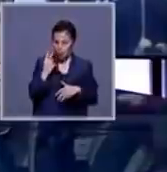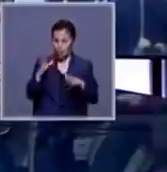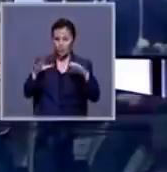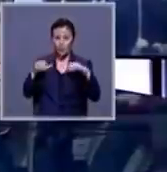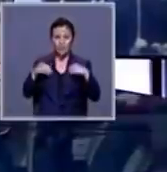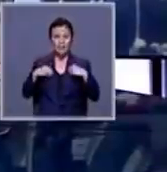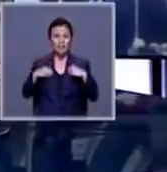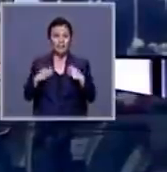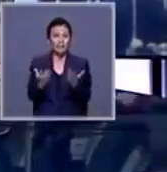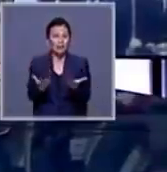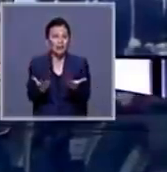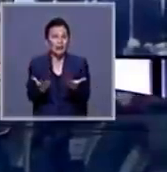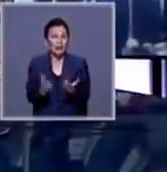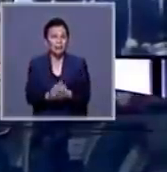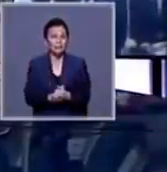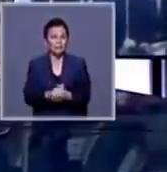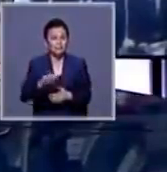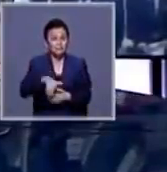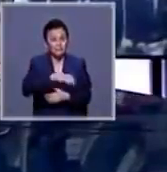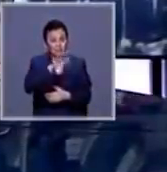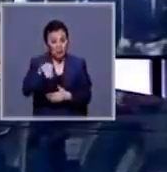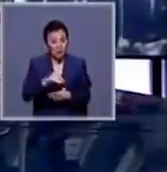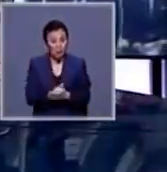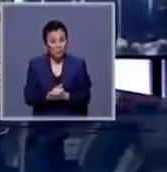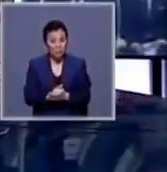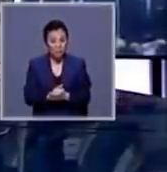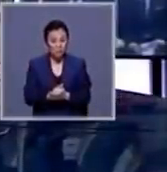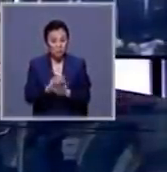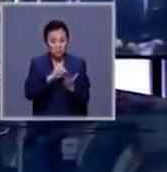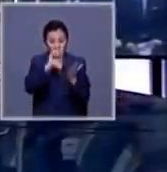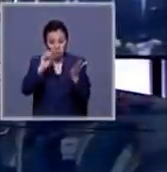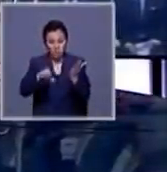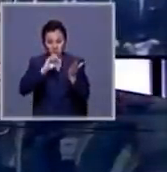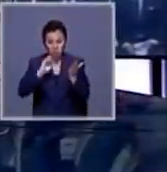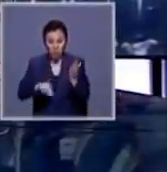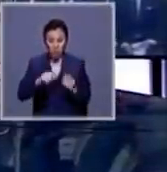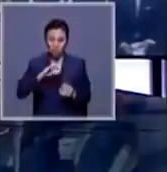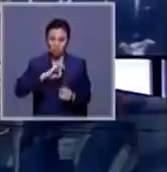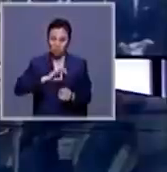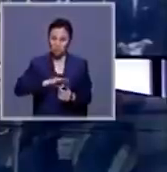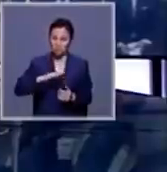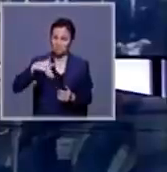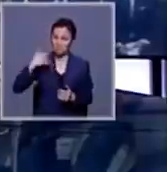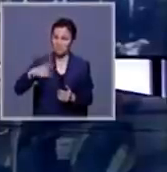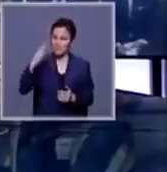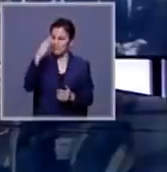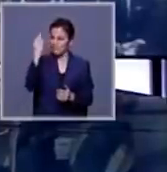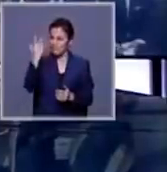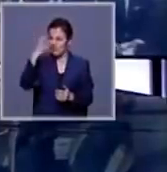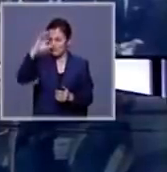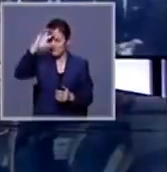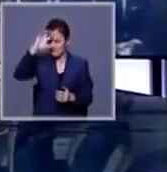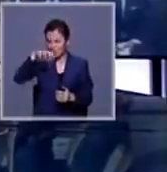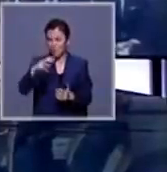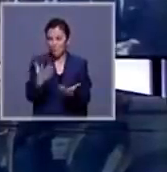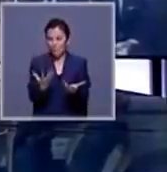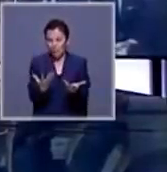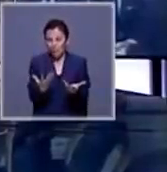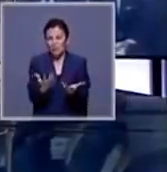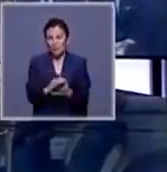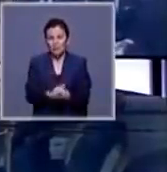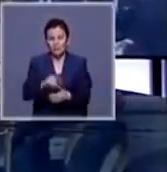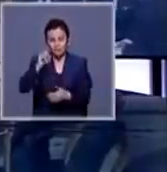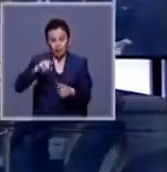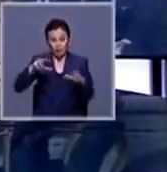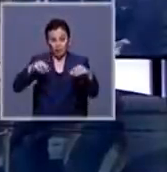นสรรหามาเนี่ยคล้ายๆกับว่าก็ไม่โวยหรือโวยน้อยที่สุด ถึ งเนี่ยยอมรับการตัดสินใจเพ